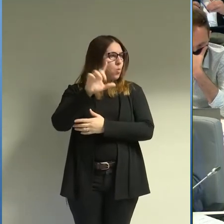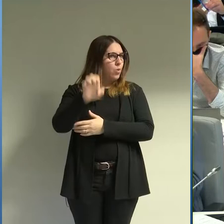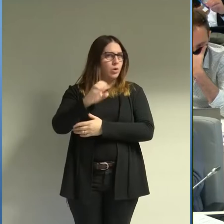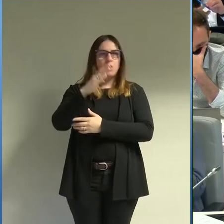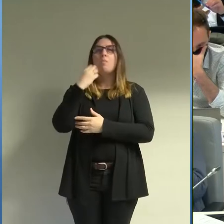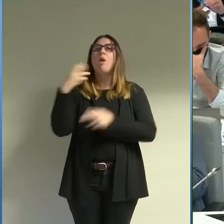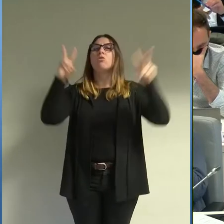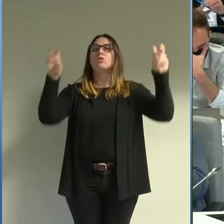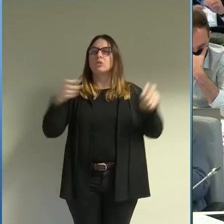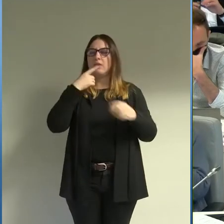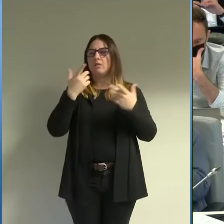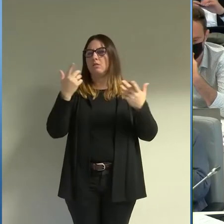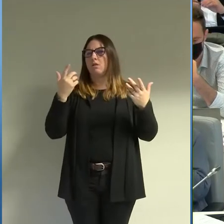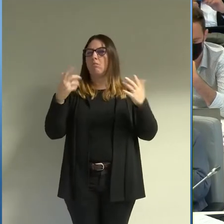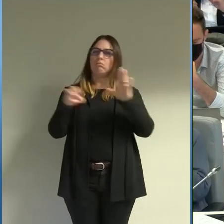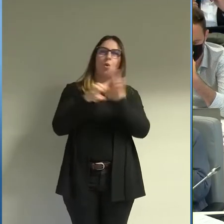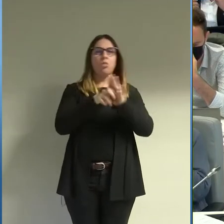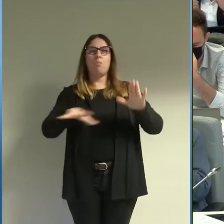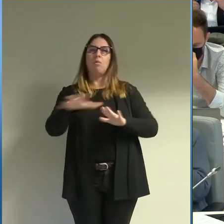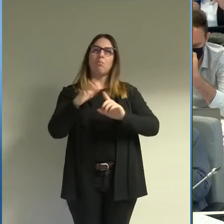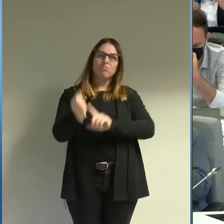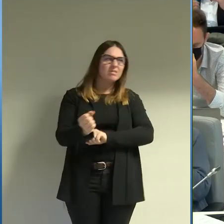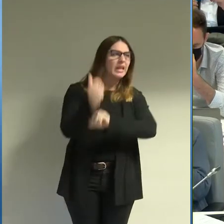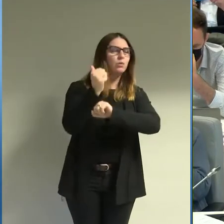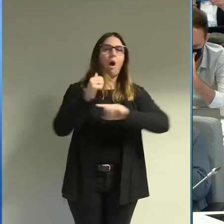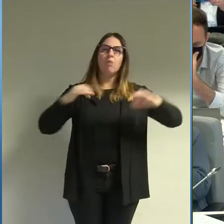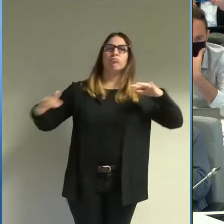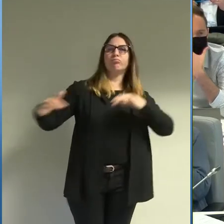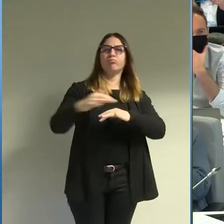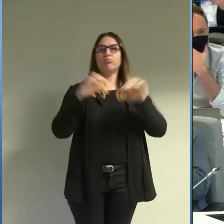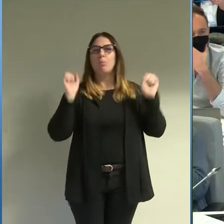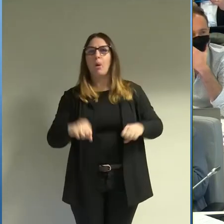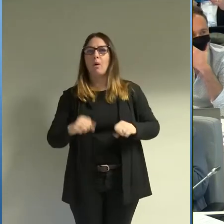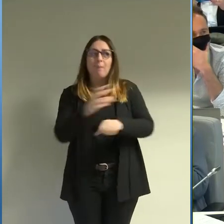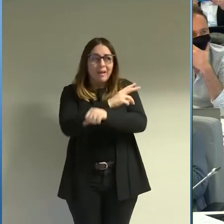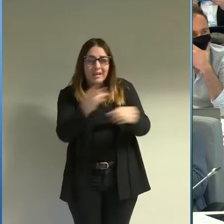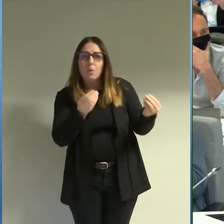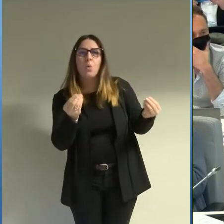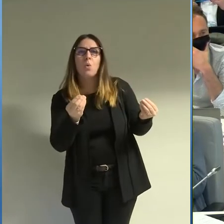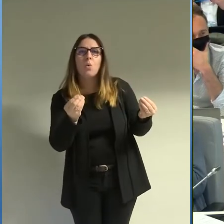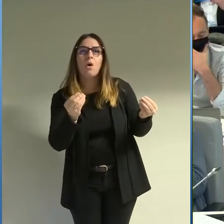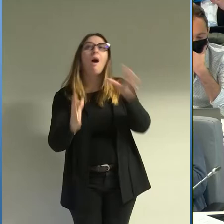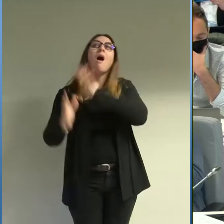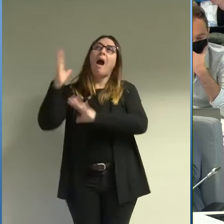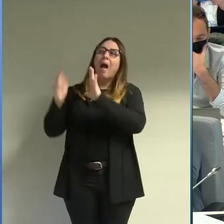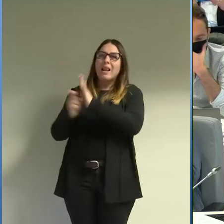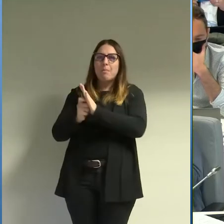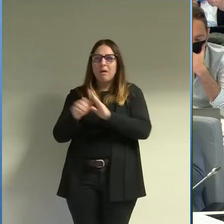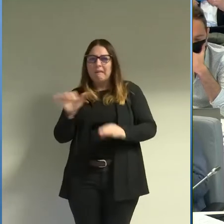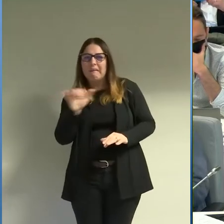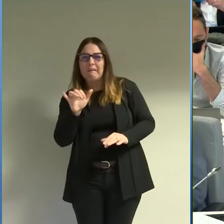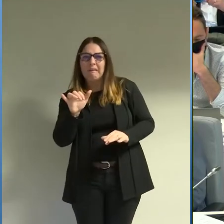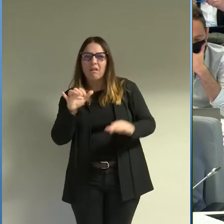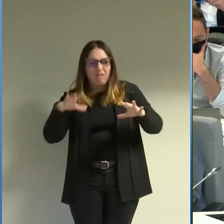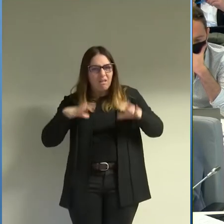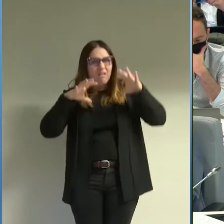est un territoire d'innovation mais qui sont ceux qui ont pris le risque sur la houille blanche à l'époque qui a investi